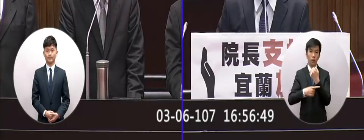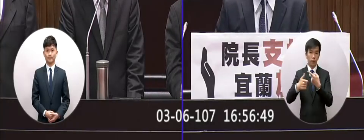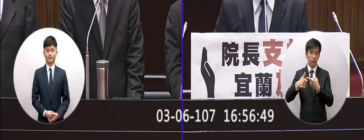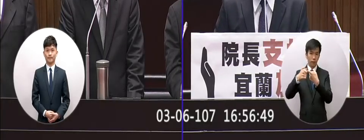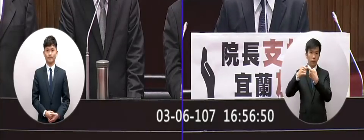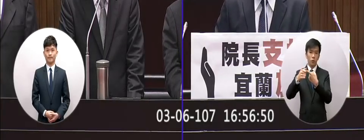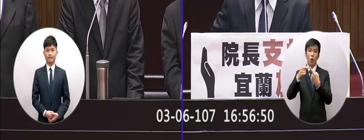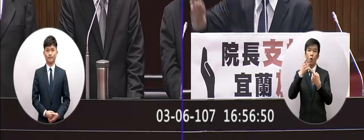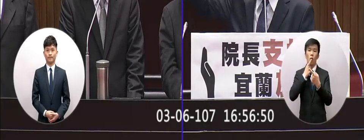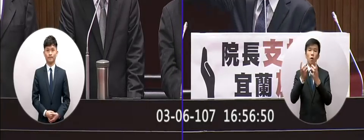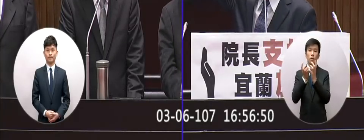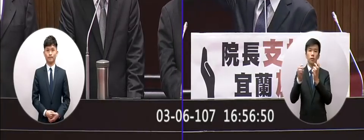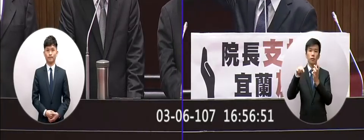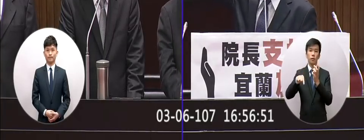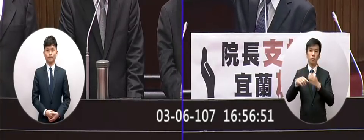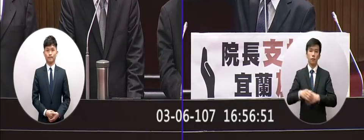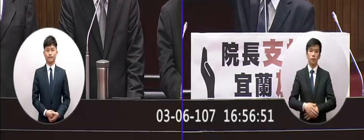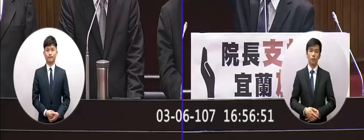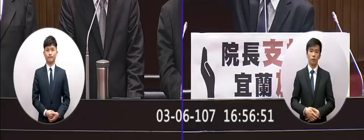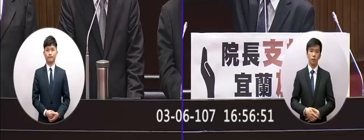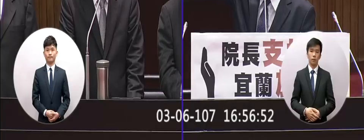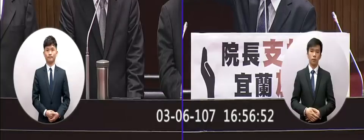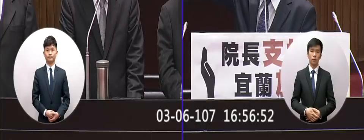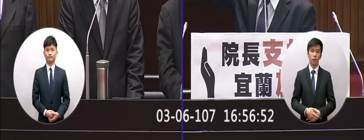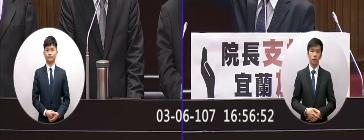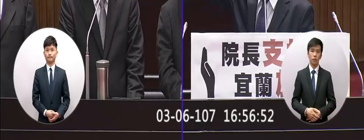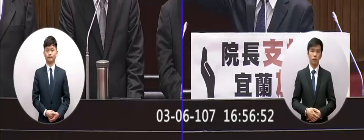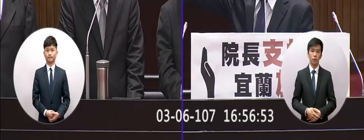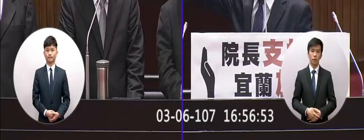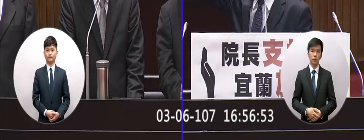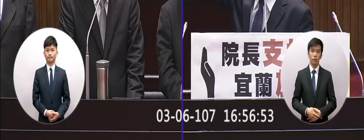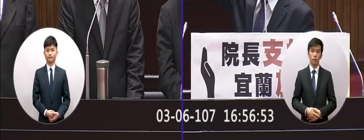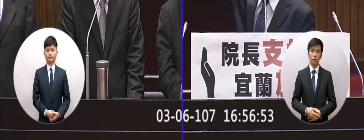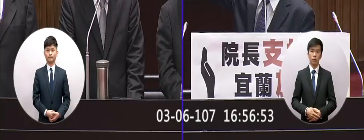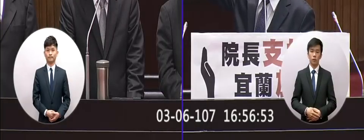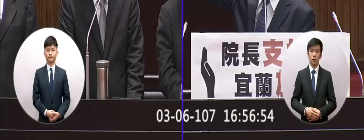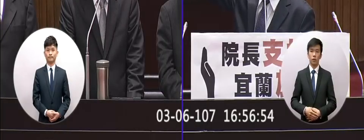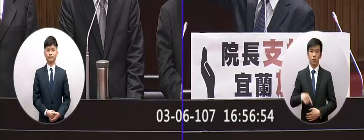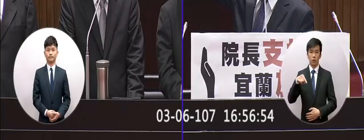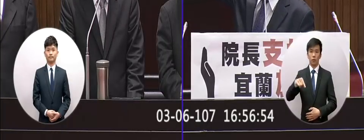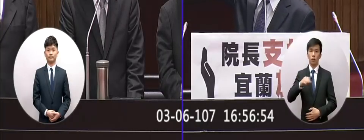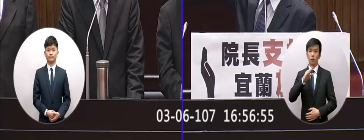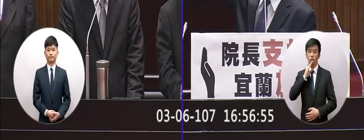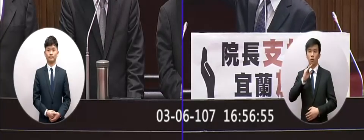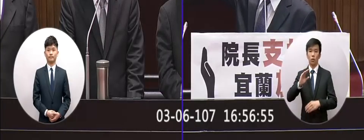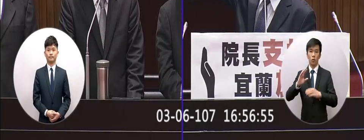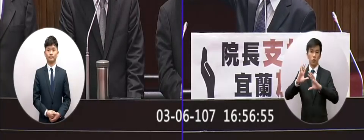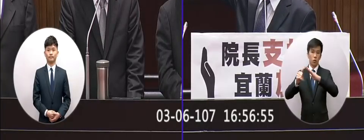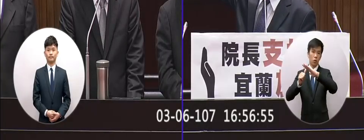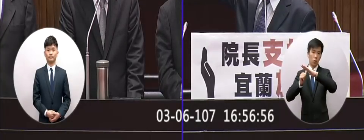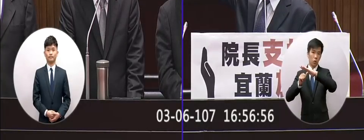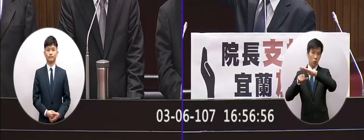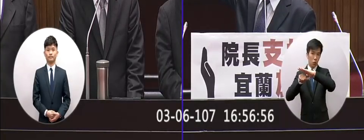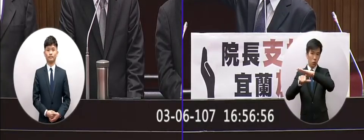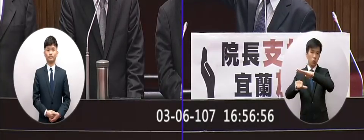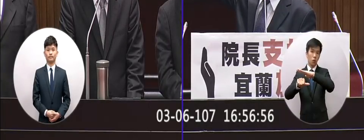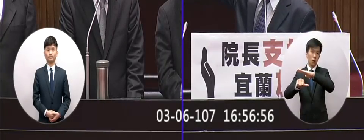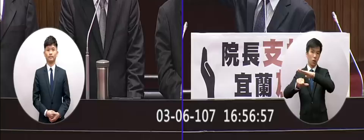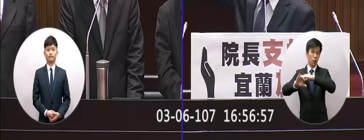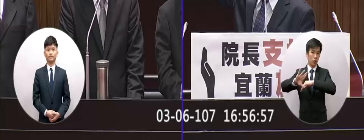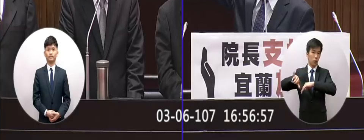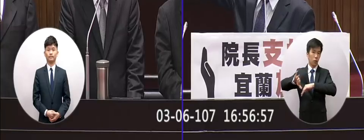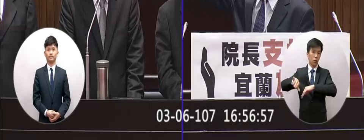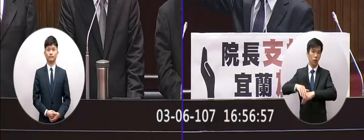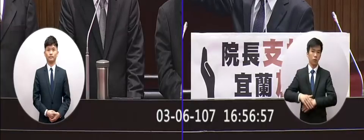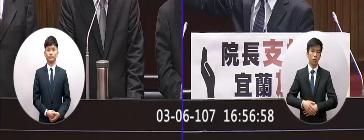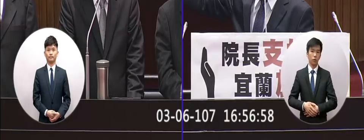线的这个新方案一，方案一正好在我们的国道五号的东边右侧， 所